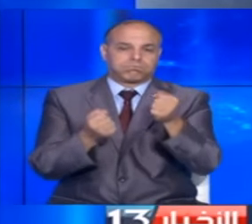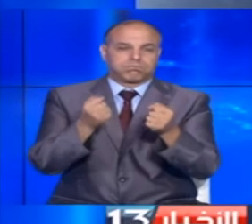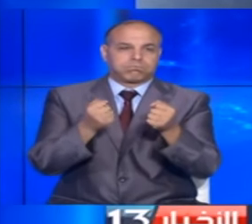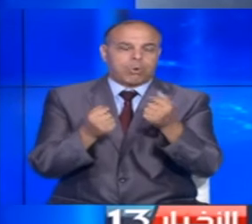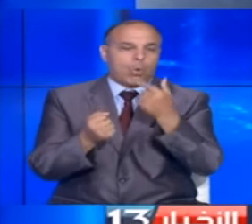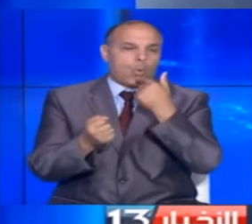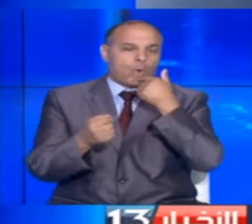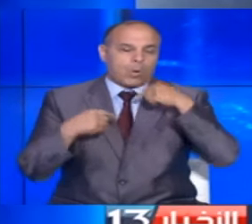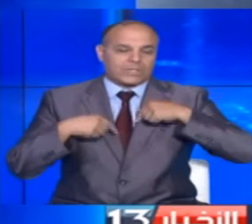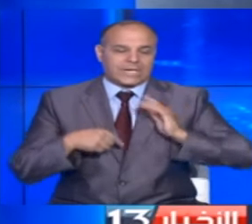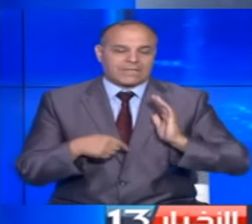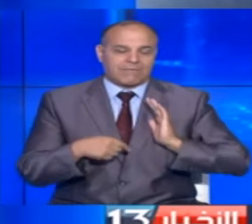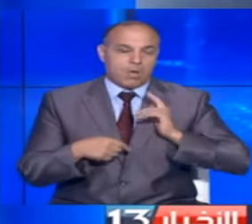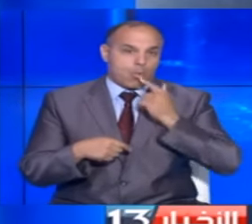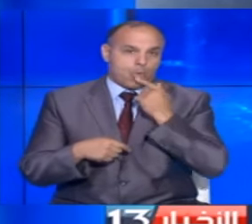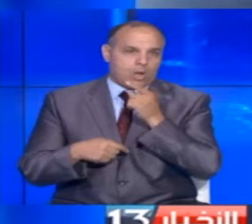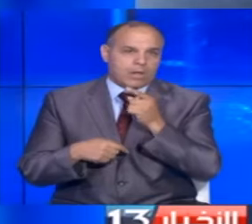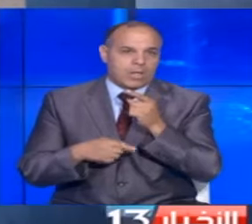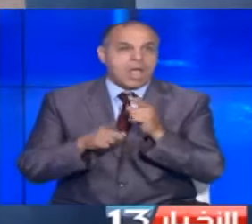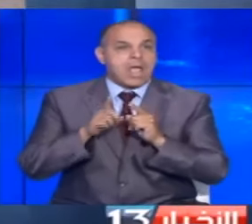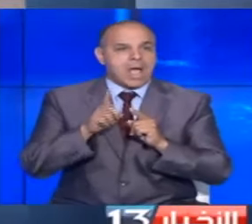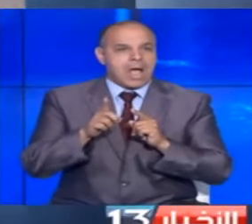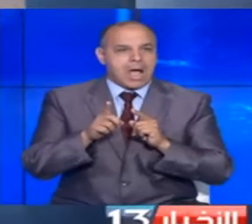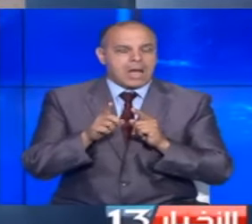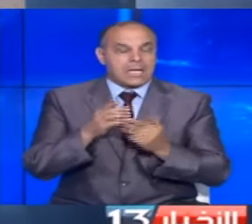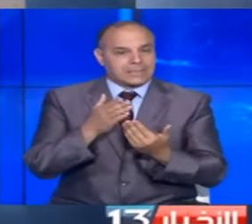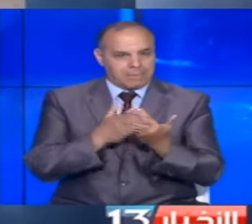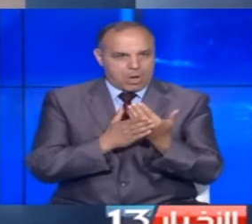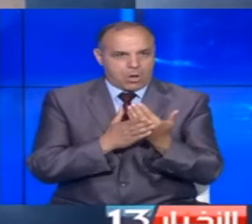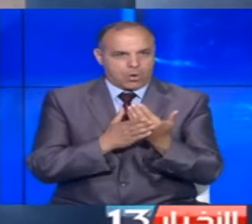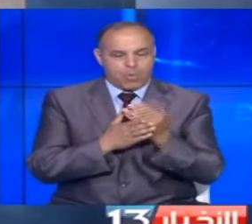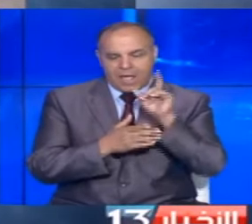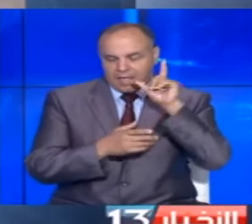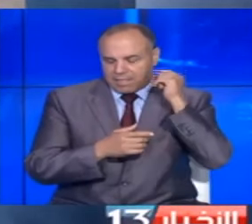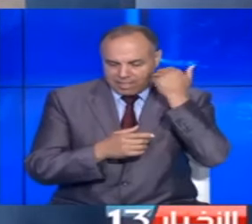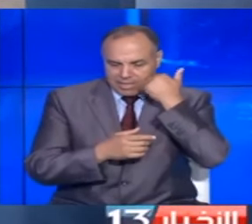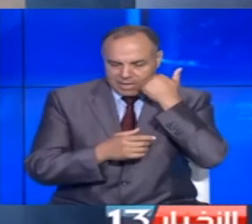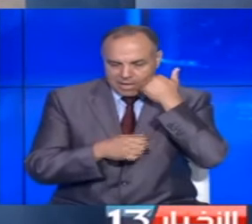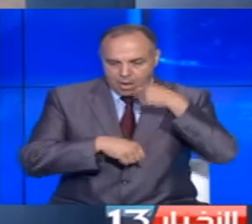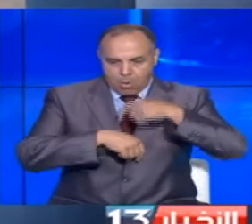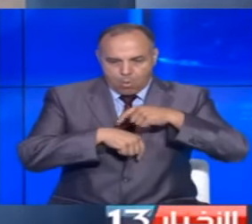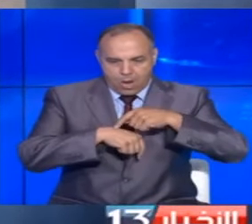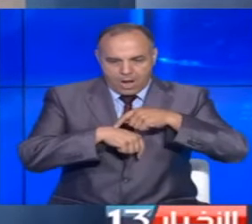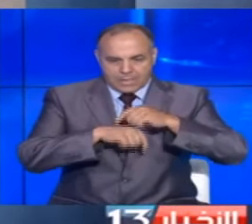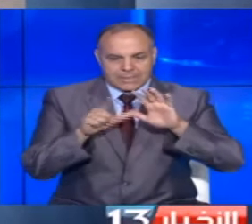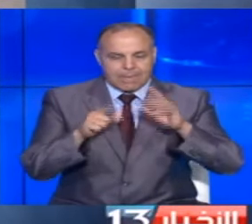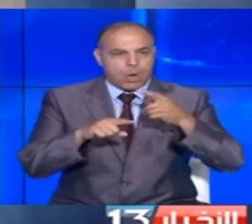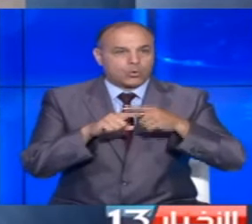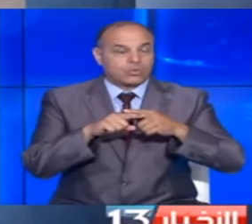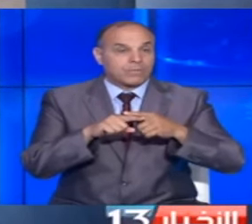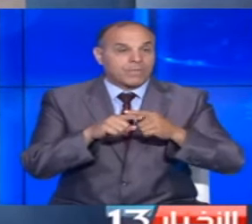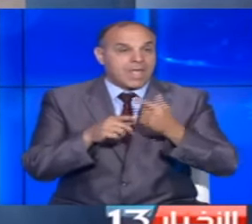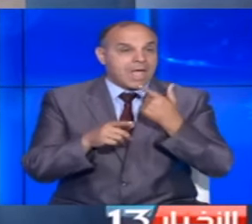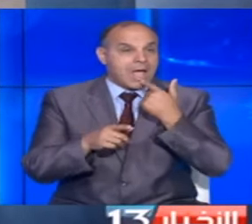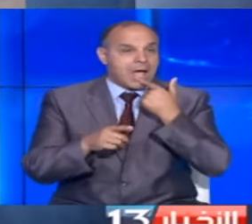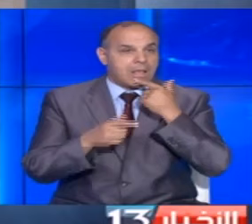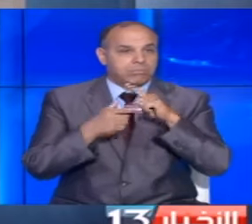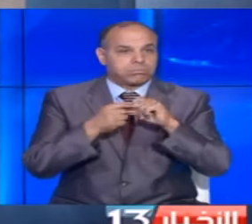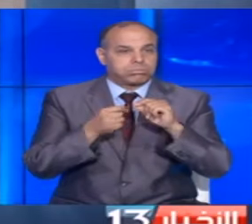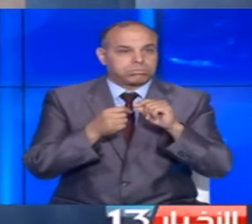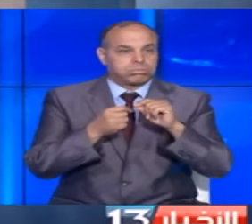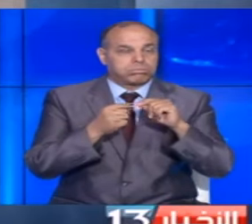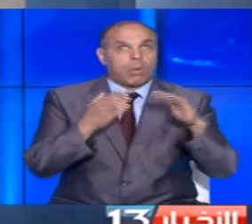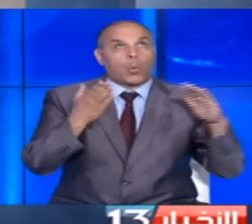افادت وزاره الدفاع الوطني انه تم صباح اليوم الاثنين في حدود الساعه السابعه والنصف الطن الى